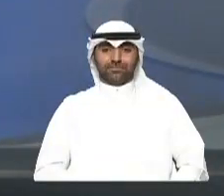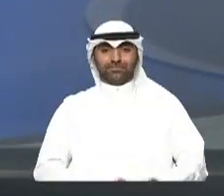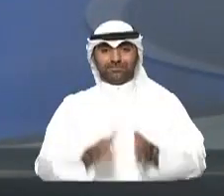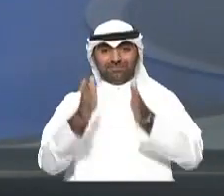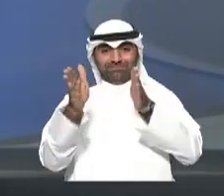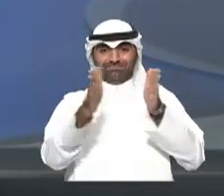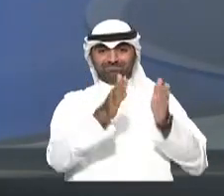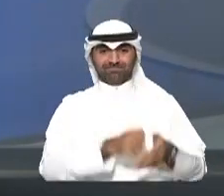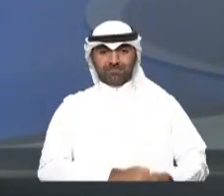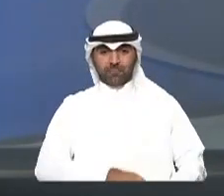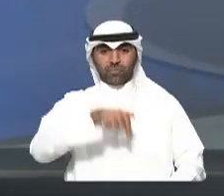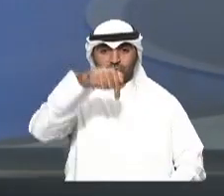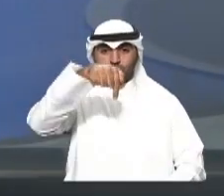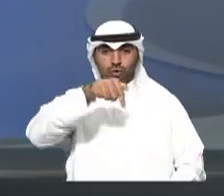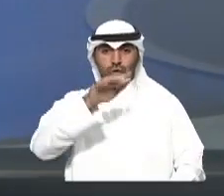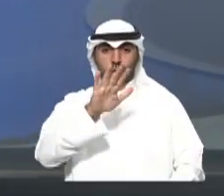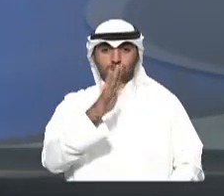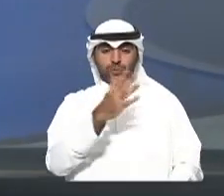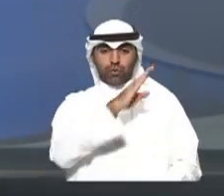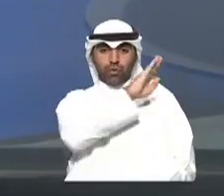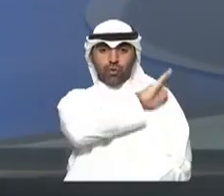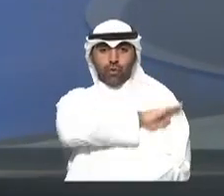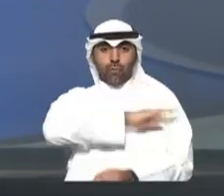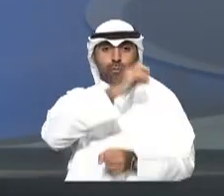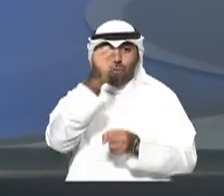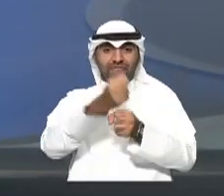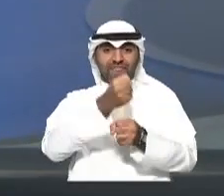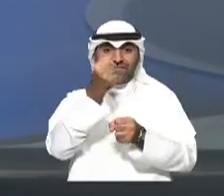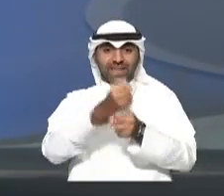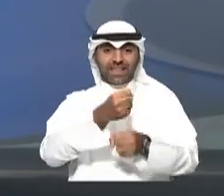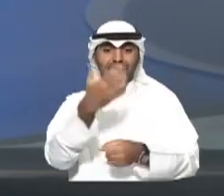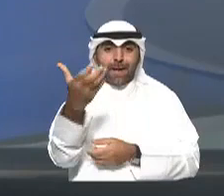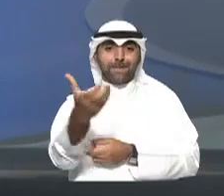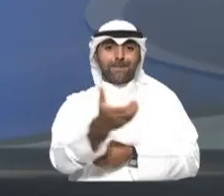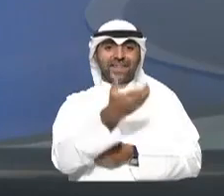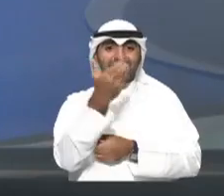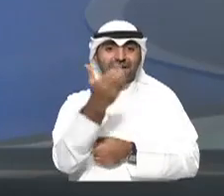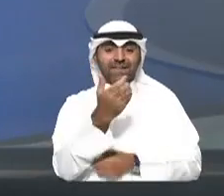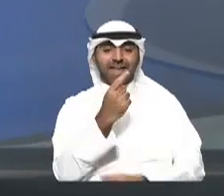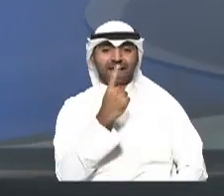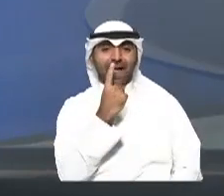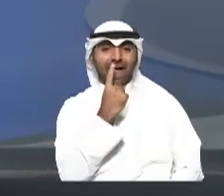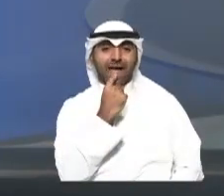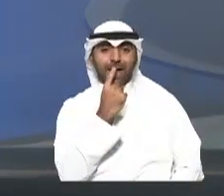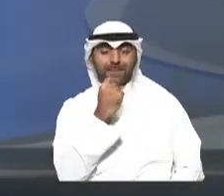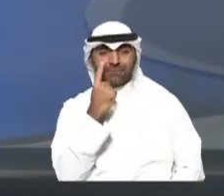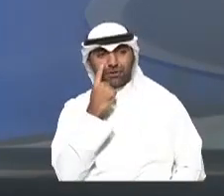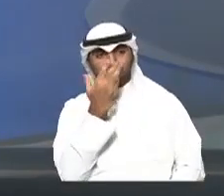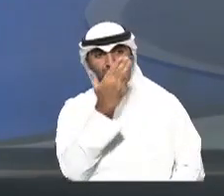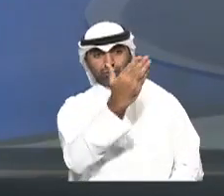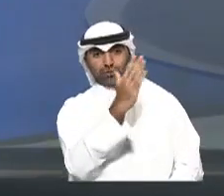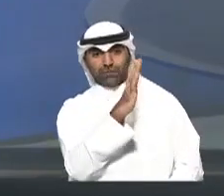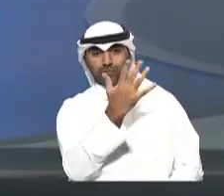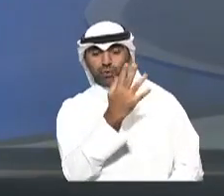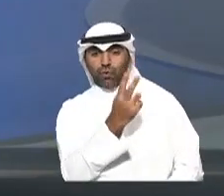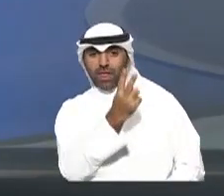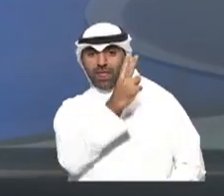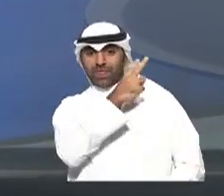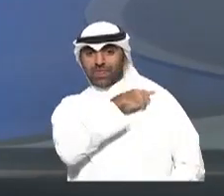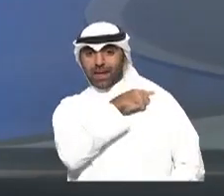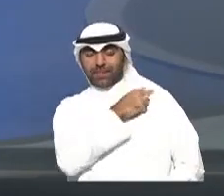غادرت فرقة من قوة الإطفاء العام إلى دولة قطر الشقيقة، وذلك للمشاركة في تأمين بطولة كأس